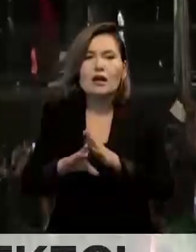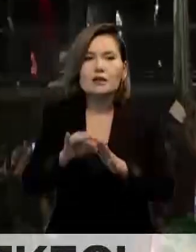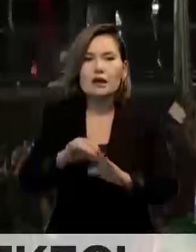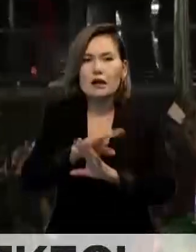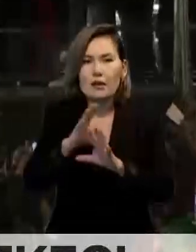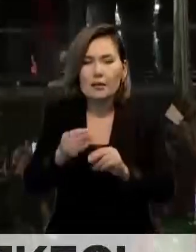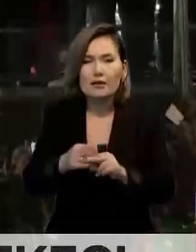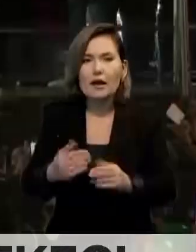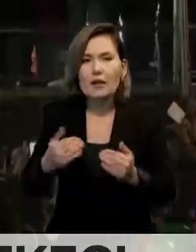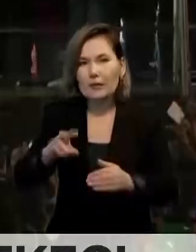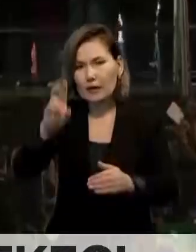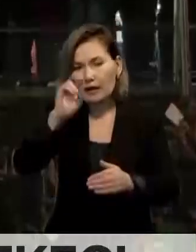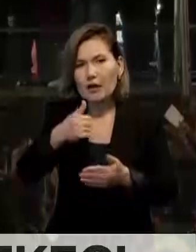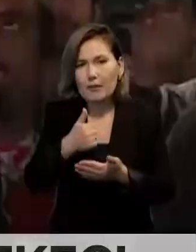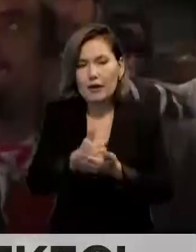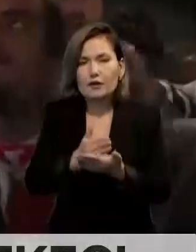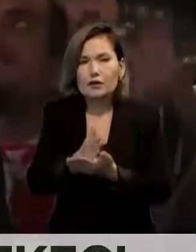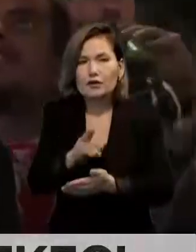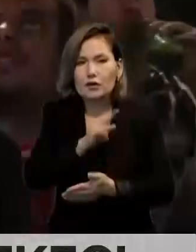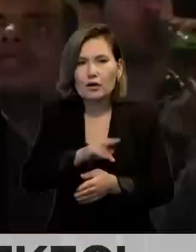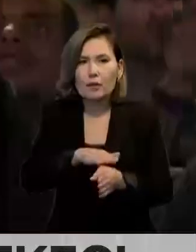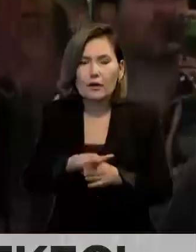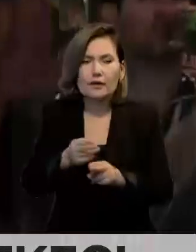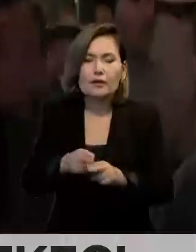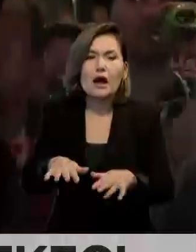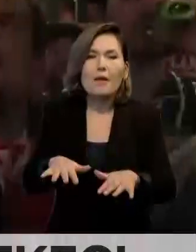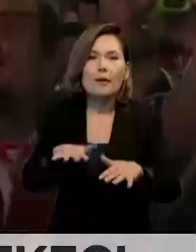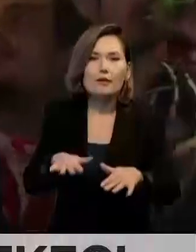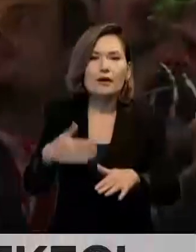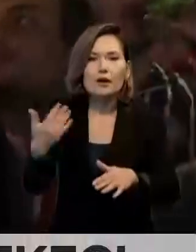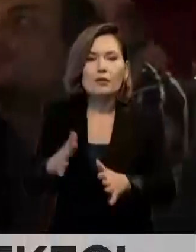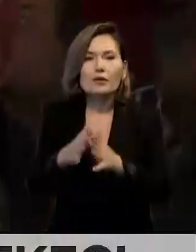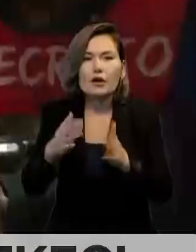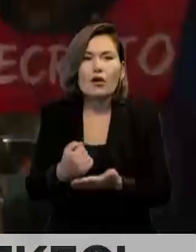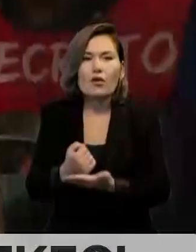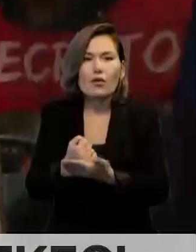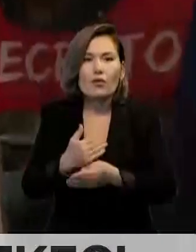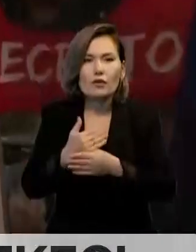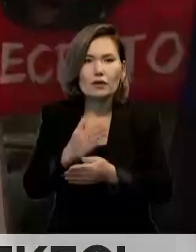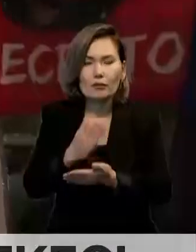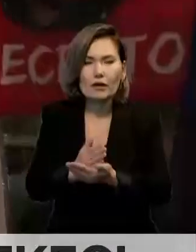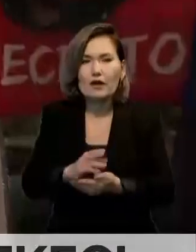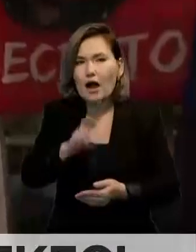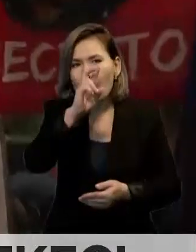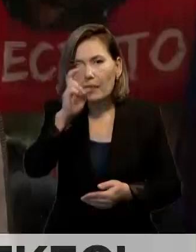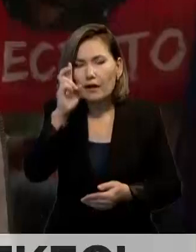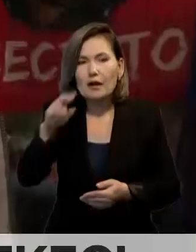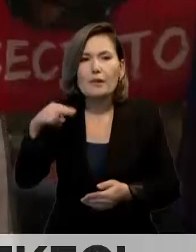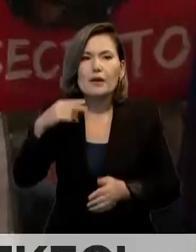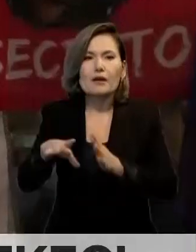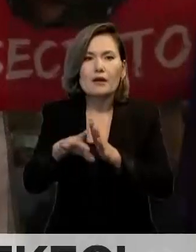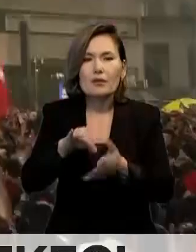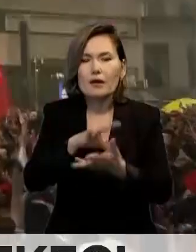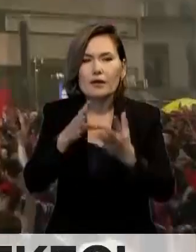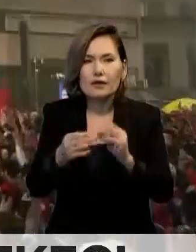артықшылығы дәл қазір мемлекет басшысы қызметін атқаруында. Сонымен қатар парламент тарапынан үлкен қолдауға ие. Айта кетейін, Бразилиядағы президентті сайлау